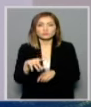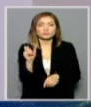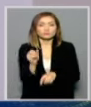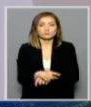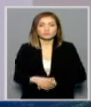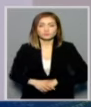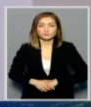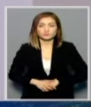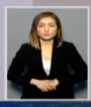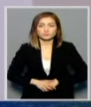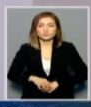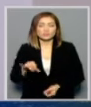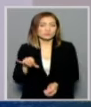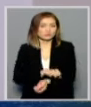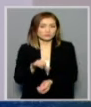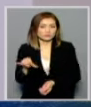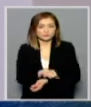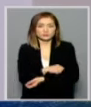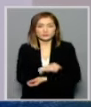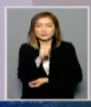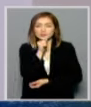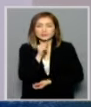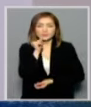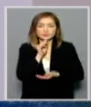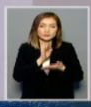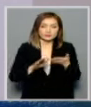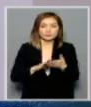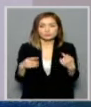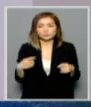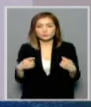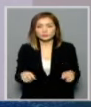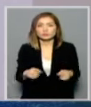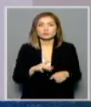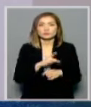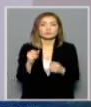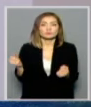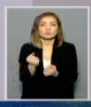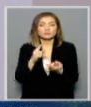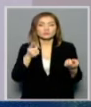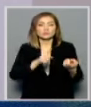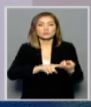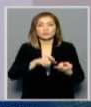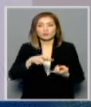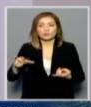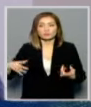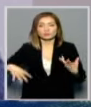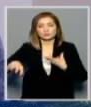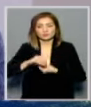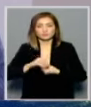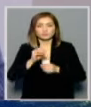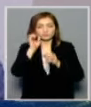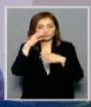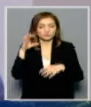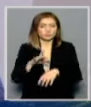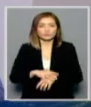тапсырмасына сәйкес синтетикалық есірткі заттарын жасырып, тығу әдісі арқылы қолдап, жасан дайындататын лабораторияларға